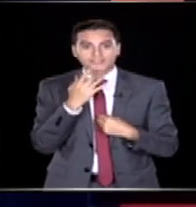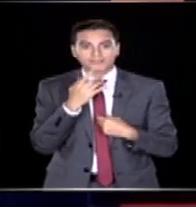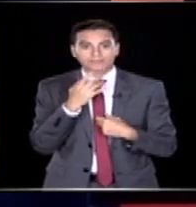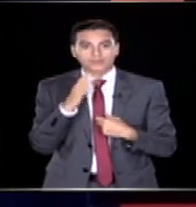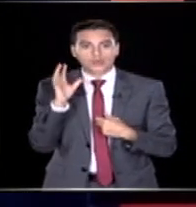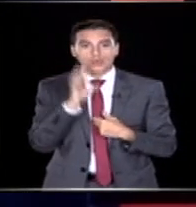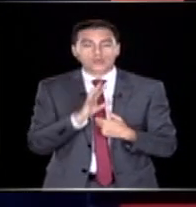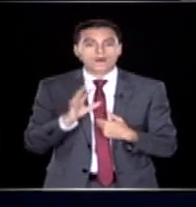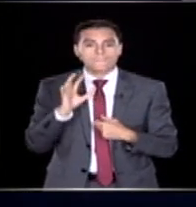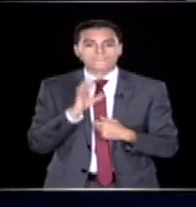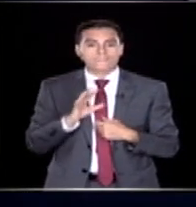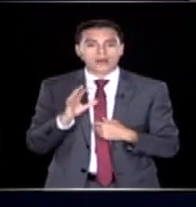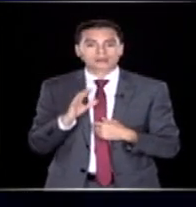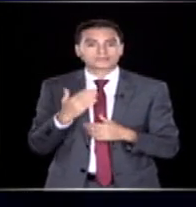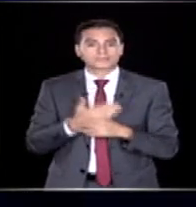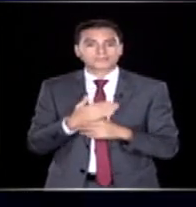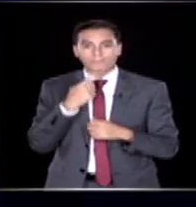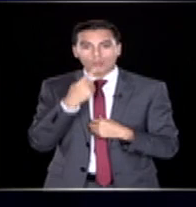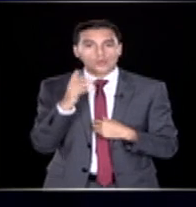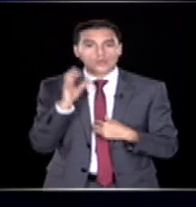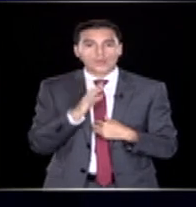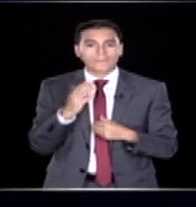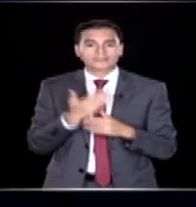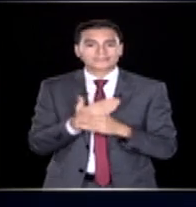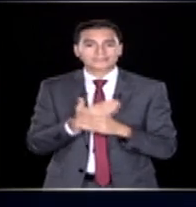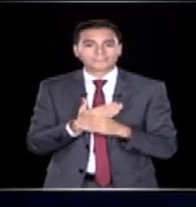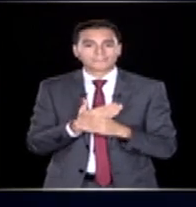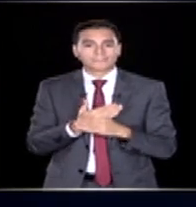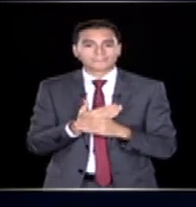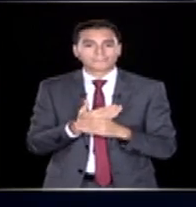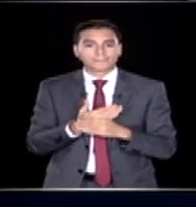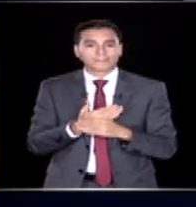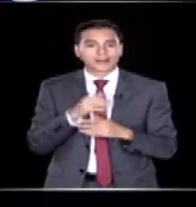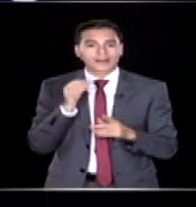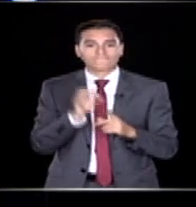قارة أوروبا؟ ليه أوروبا؟ يعني ليه ما روحتش برا الصندوق شوية؟